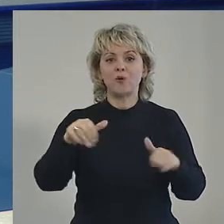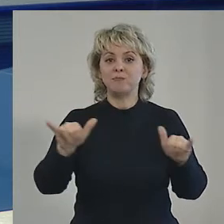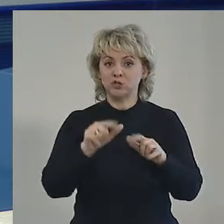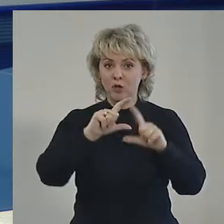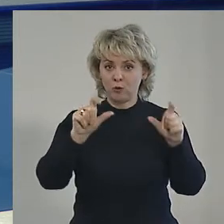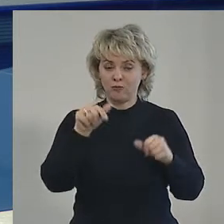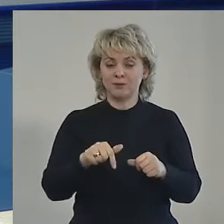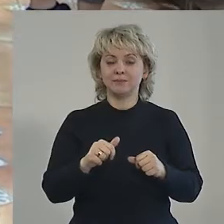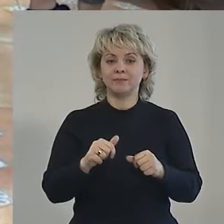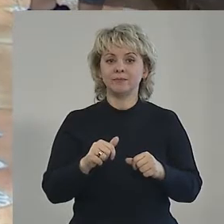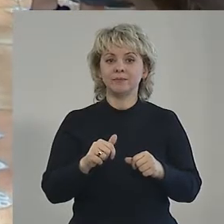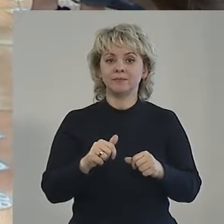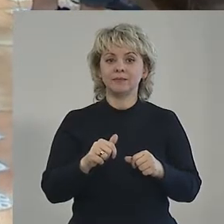пиццерия.